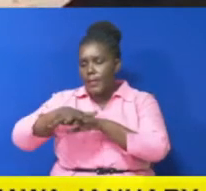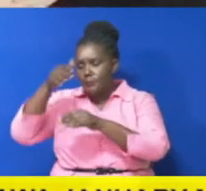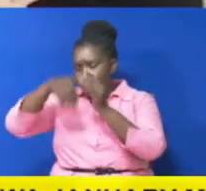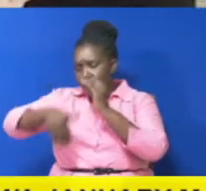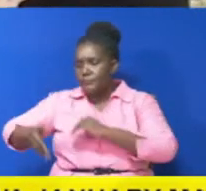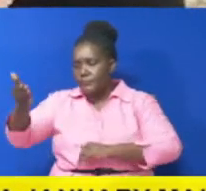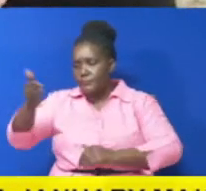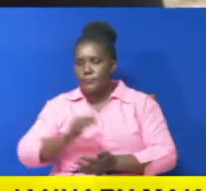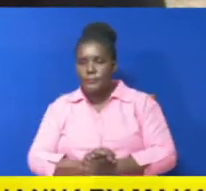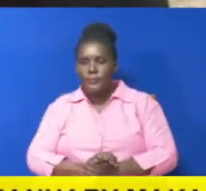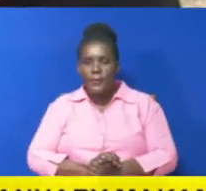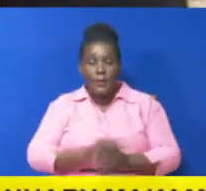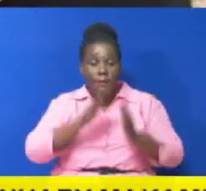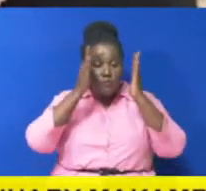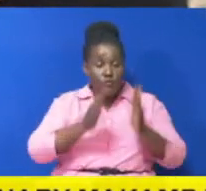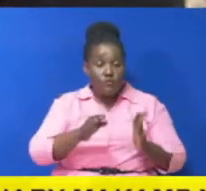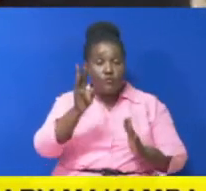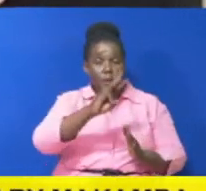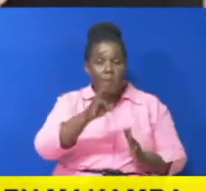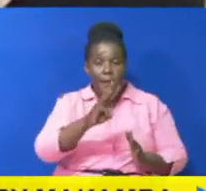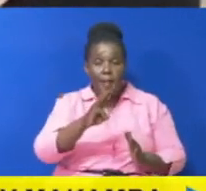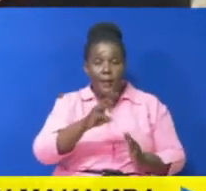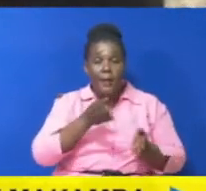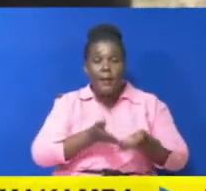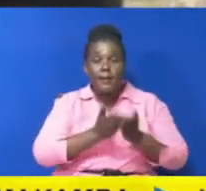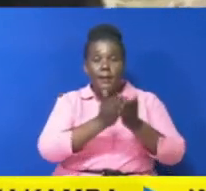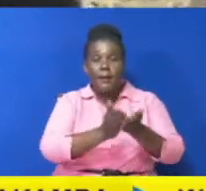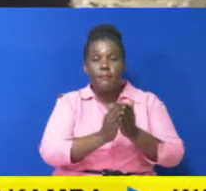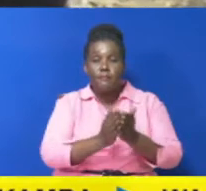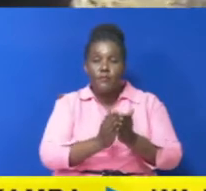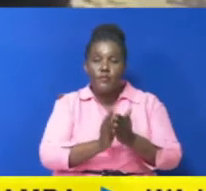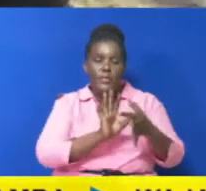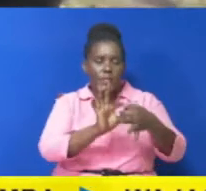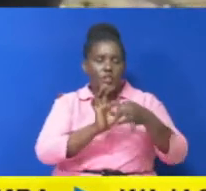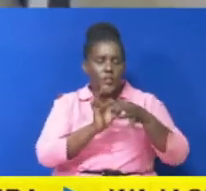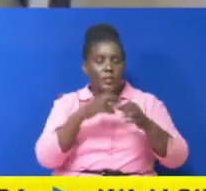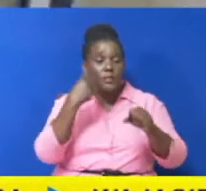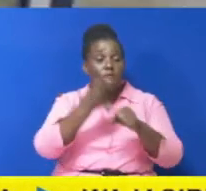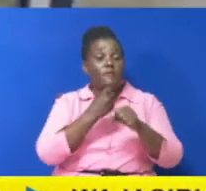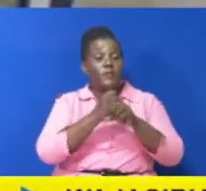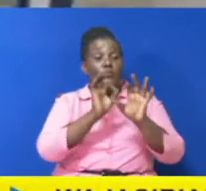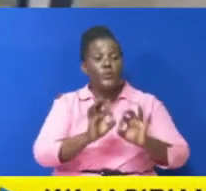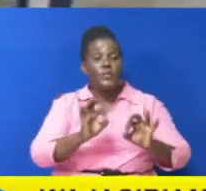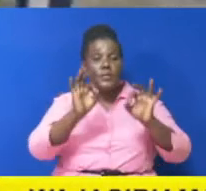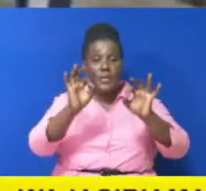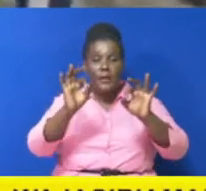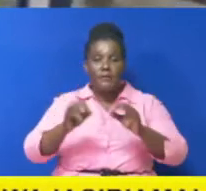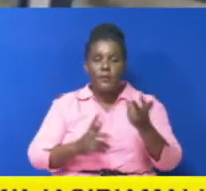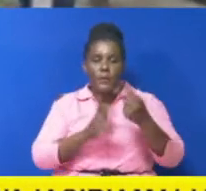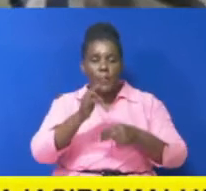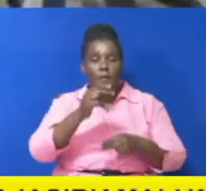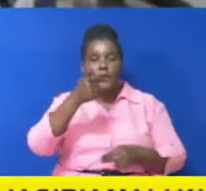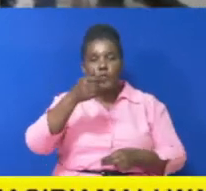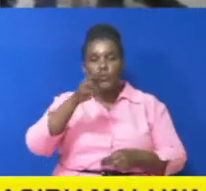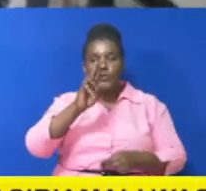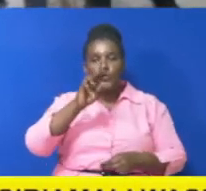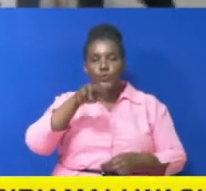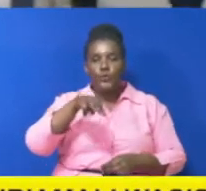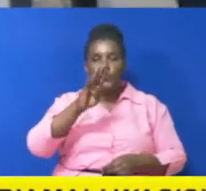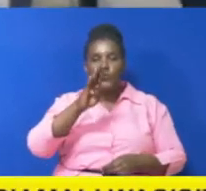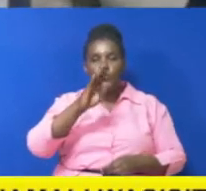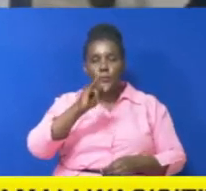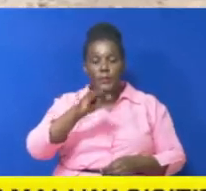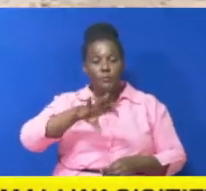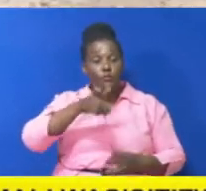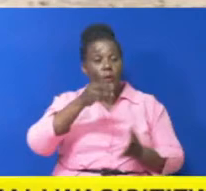Hayo yamesemwa na mkuu wa wilaya Kigamboni Fatuma Nyangasa wakati aliposhiriki kufanya usafi na wananchi katika kata ya Tungi, Kigamboni,